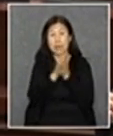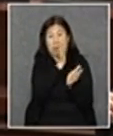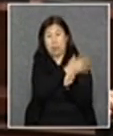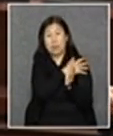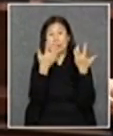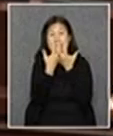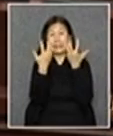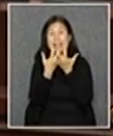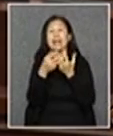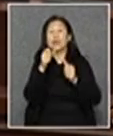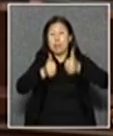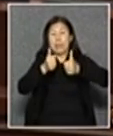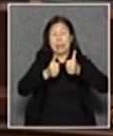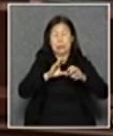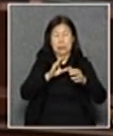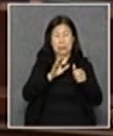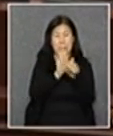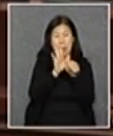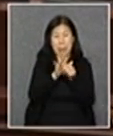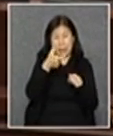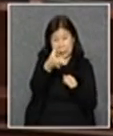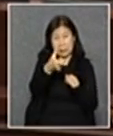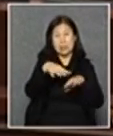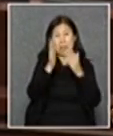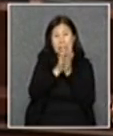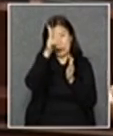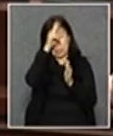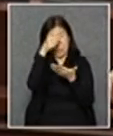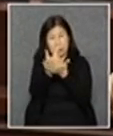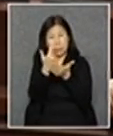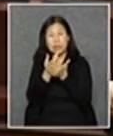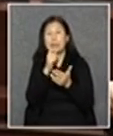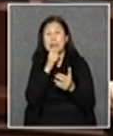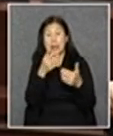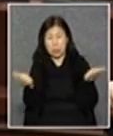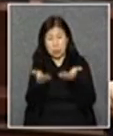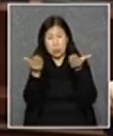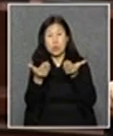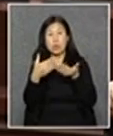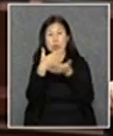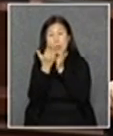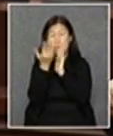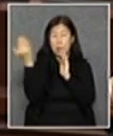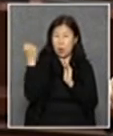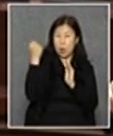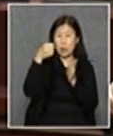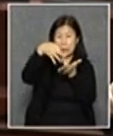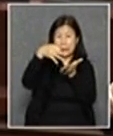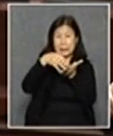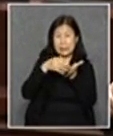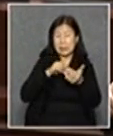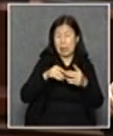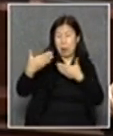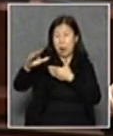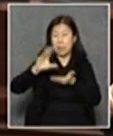顯示政府對這項比賽的重視程度，亦有利鼓勵各方積極參與和贊助，